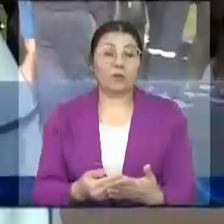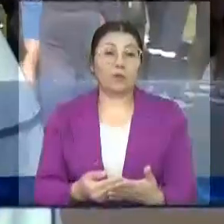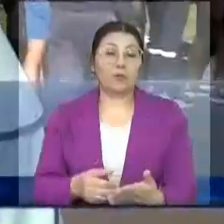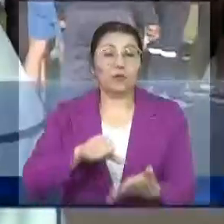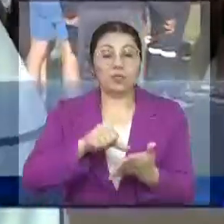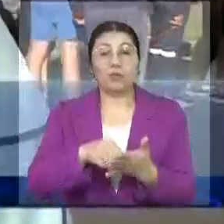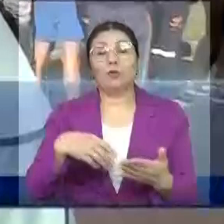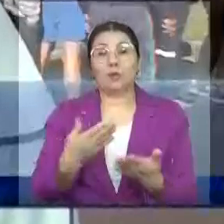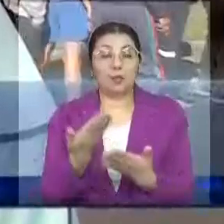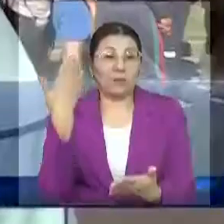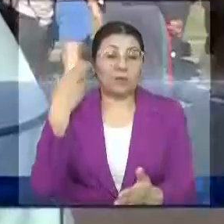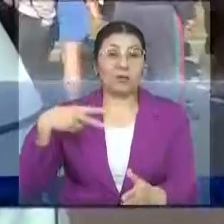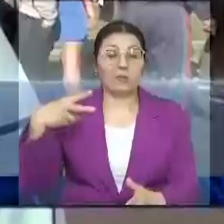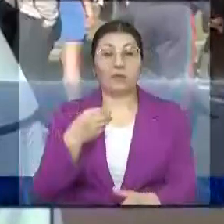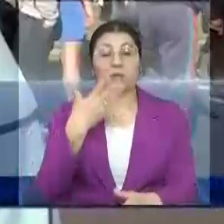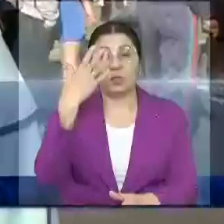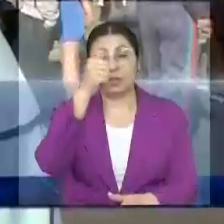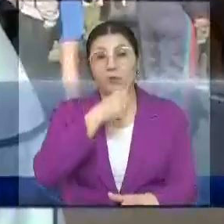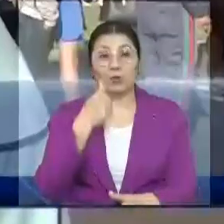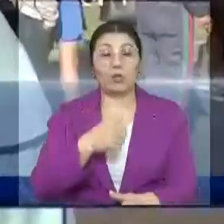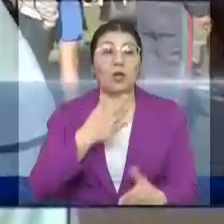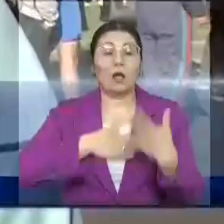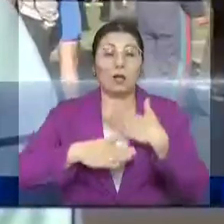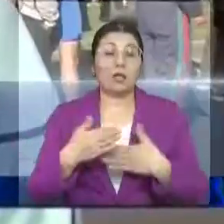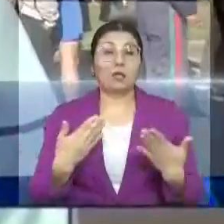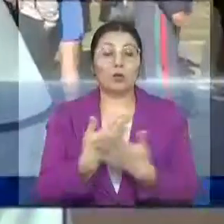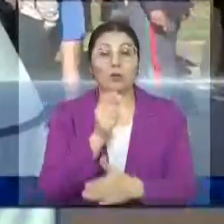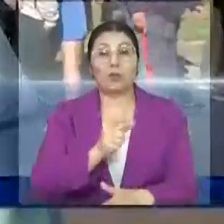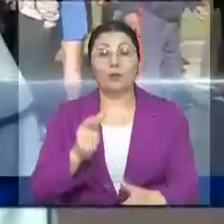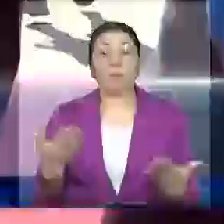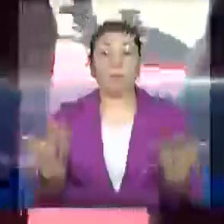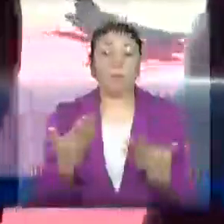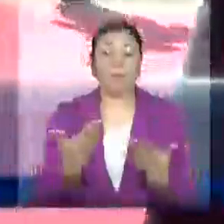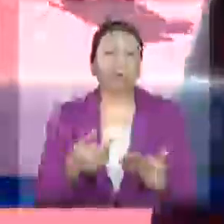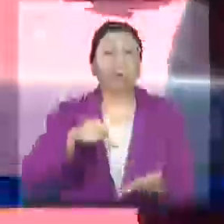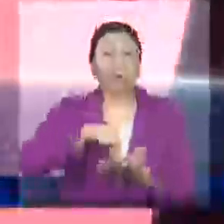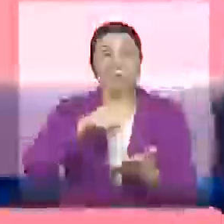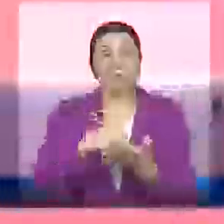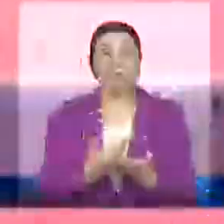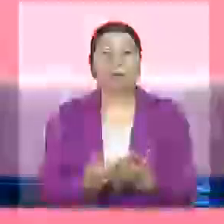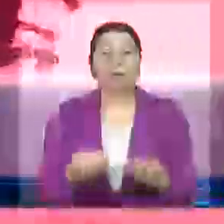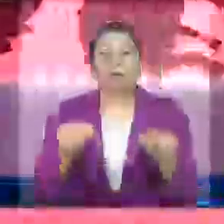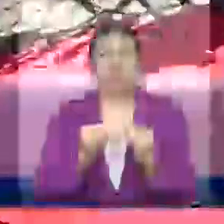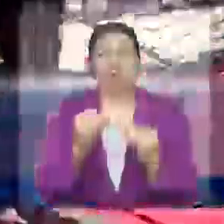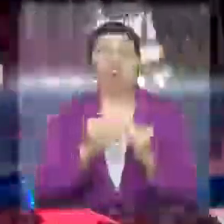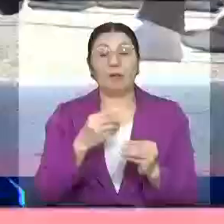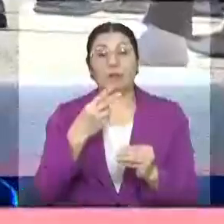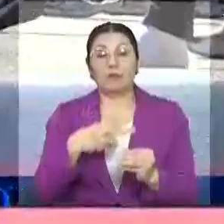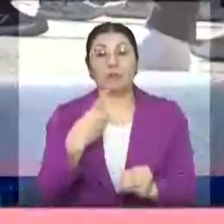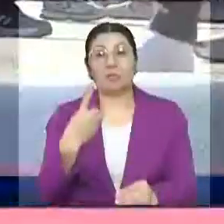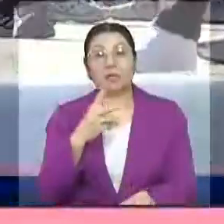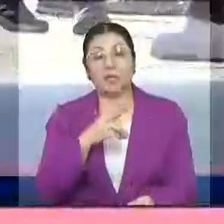года. И, конечно, рады новым лицам, которые с каждым годом становятся все больше и больше. На дистанциях 10 и 21 километр